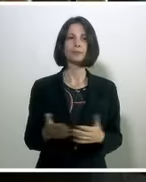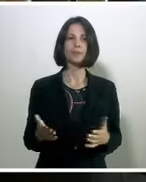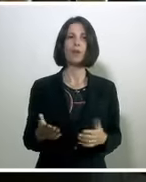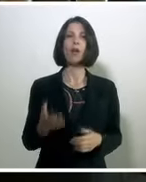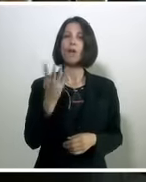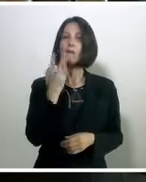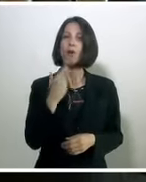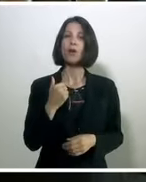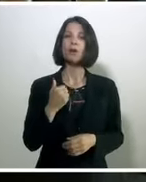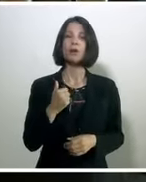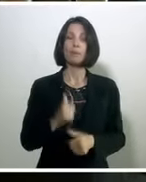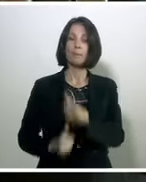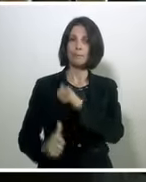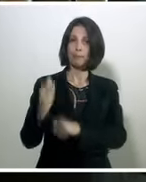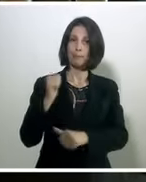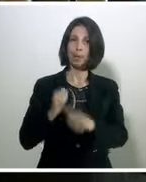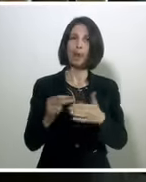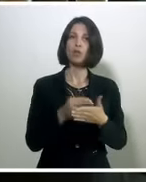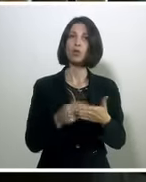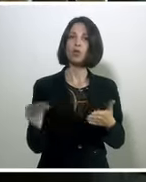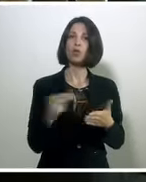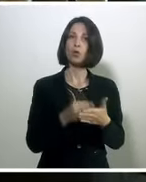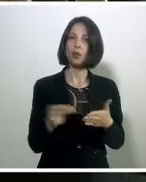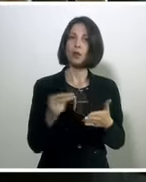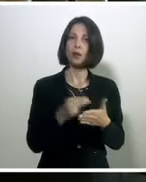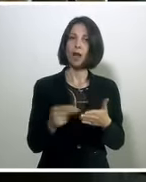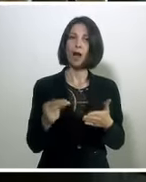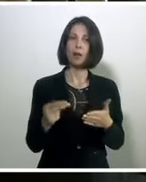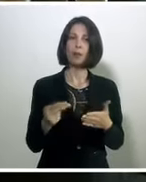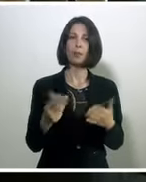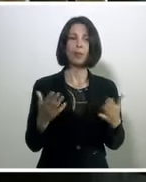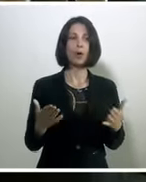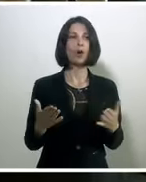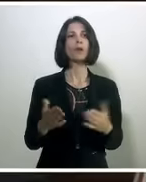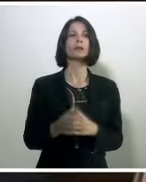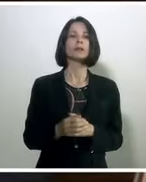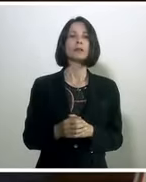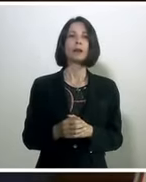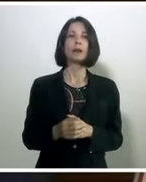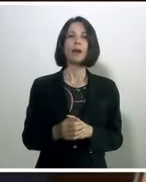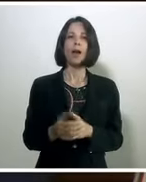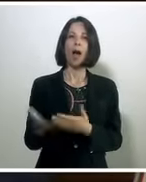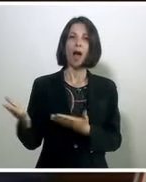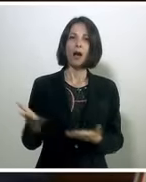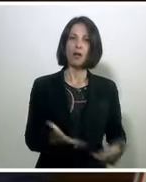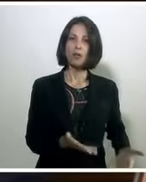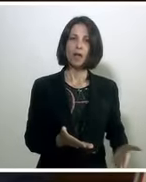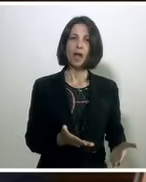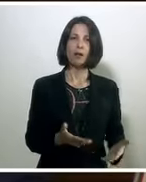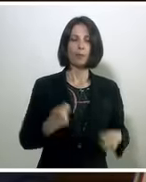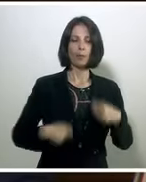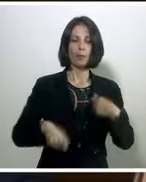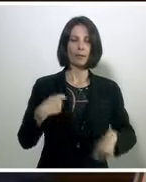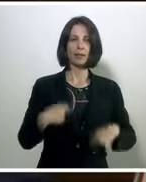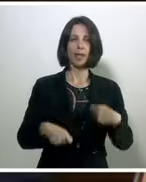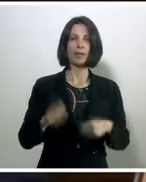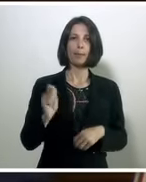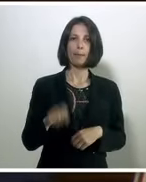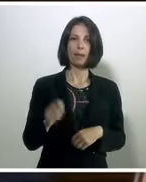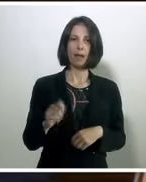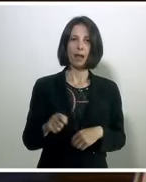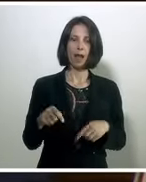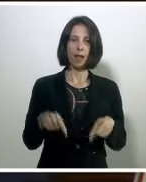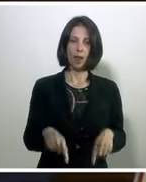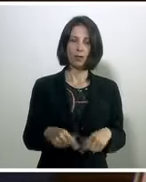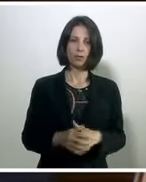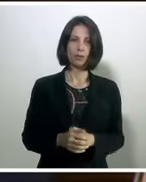di sottolineare l'animo grato col quale accogliamo nuovamente in Sardegna il presidente Mattarella che ha rappresentato nella